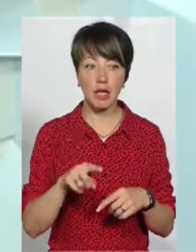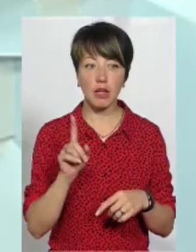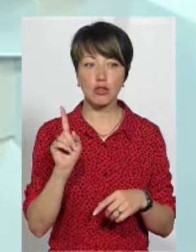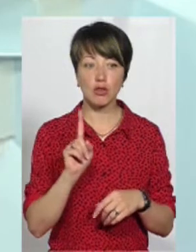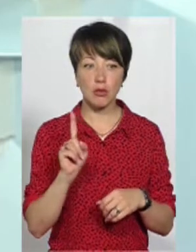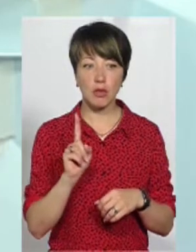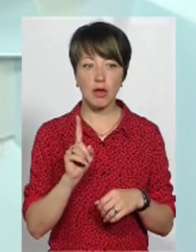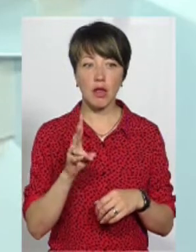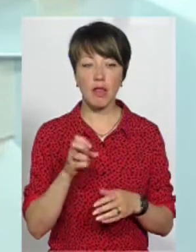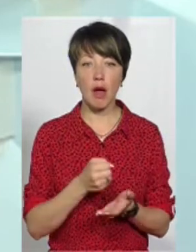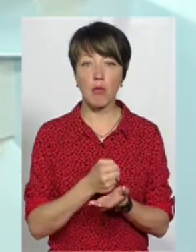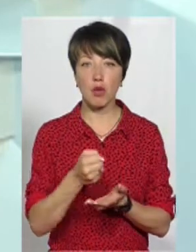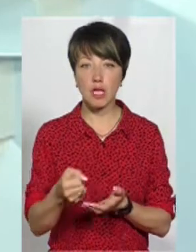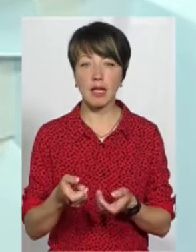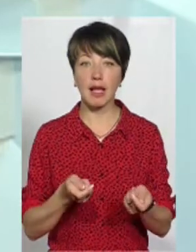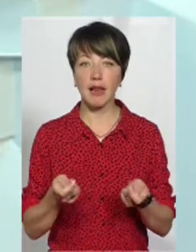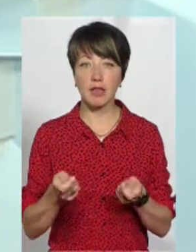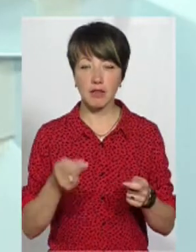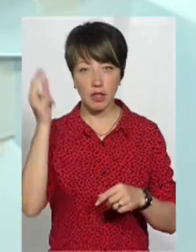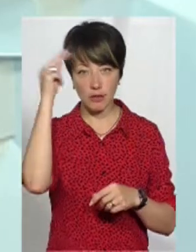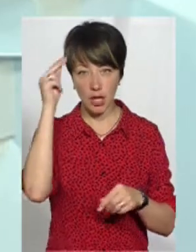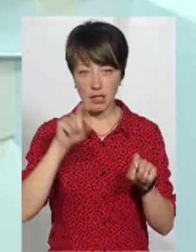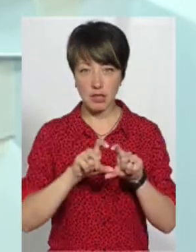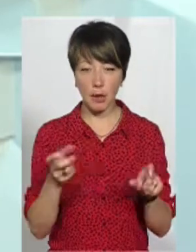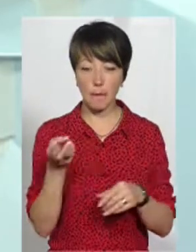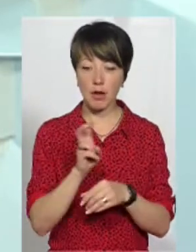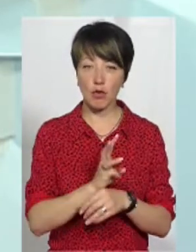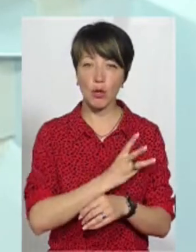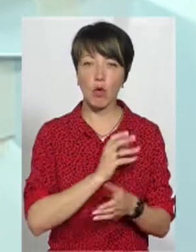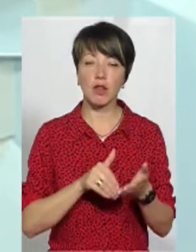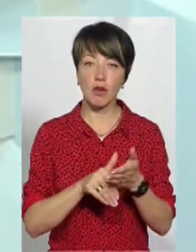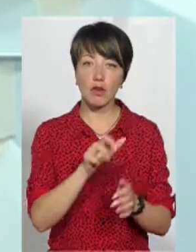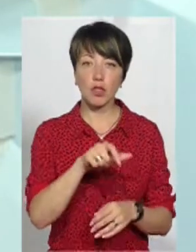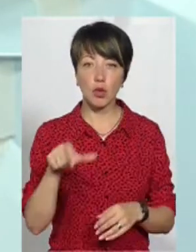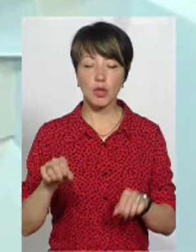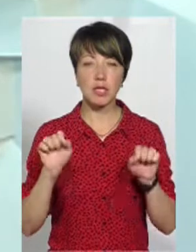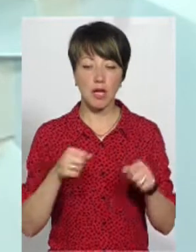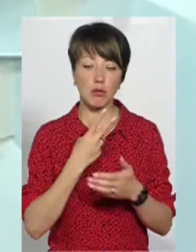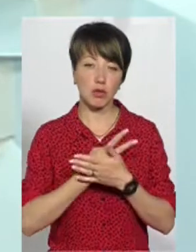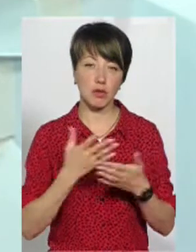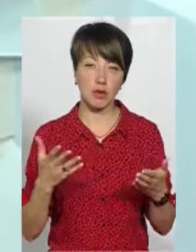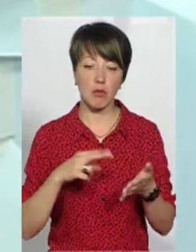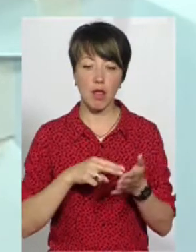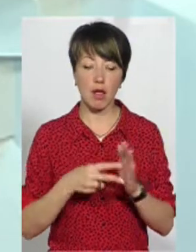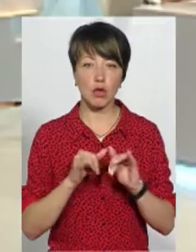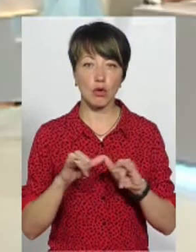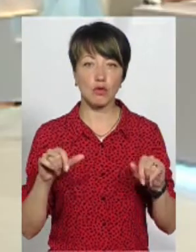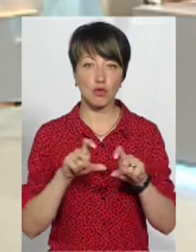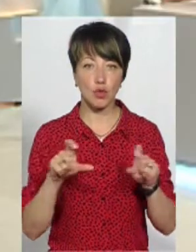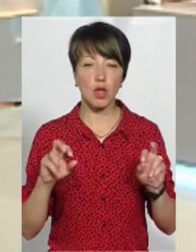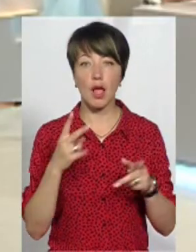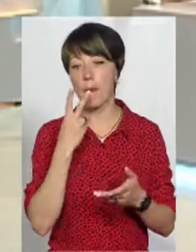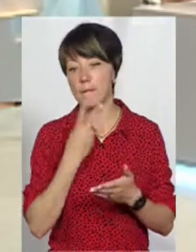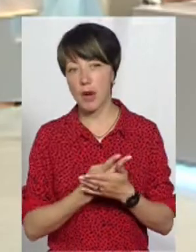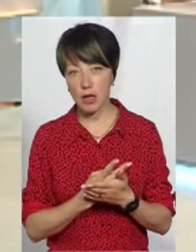на посади керівників навчальних закладів приходили вмотивовані люди, які здатні продемонструвати план розвитку школи, як